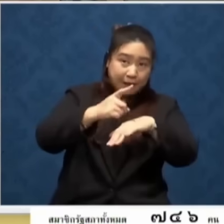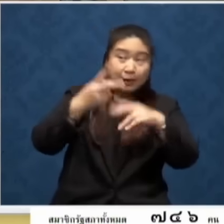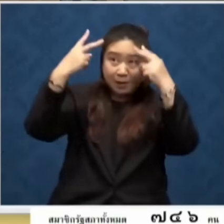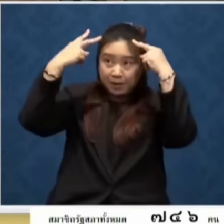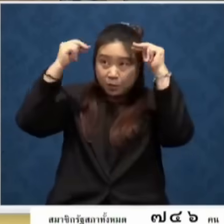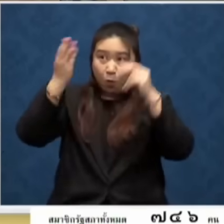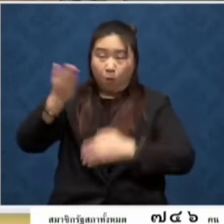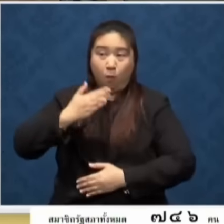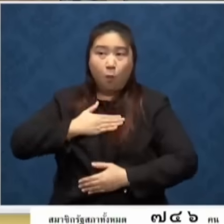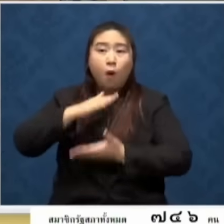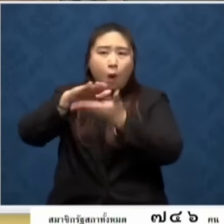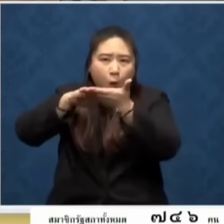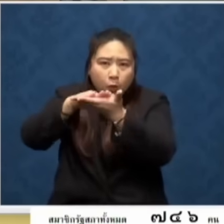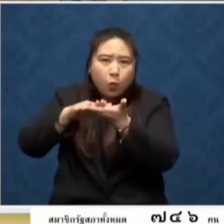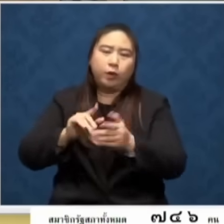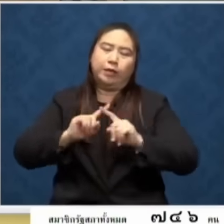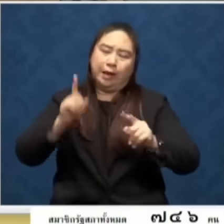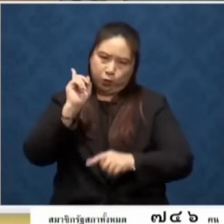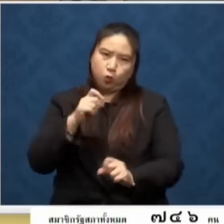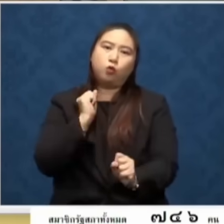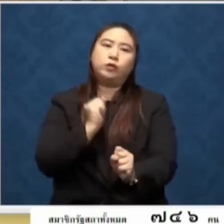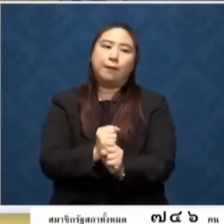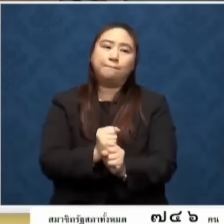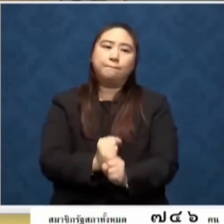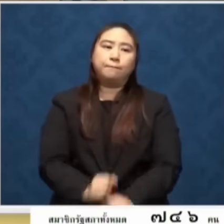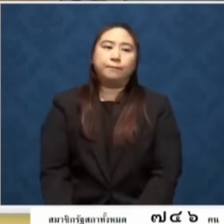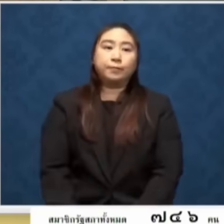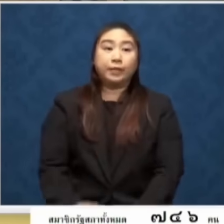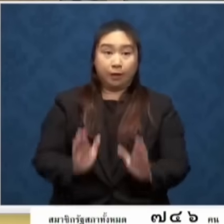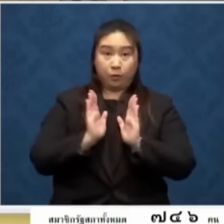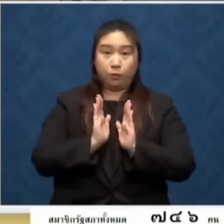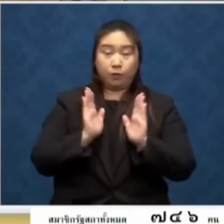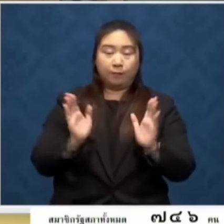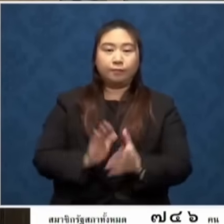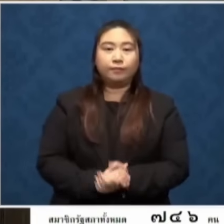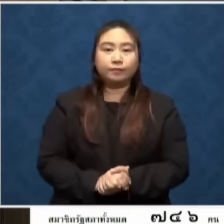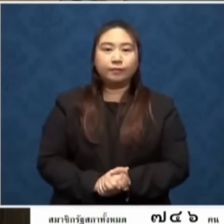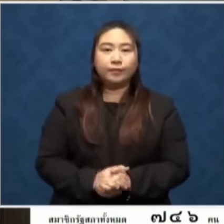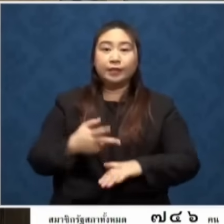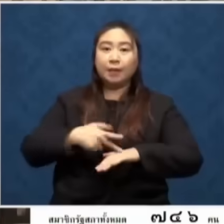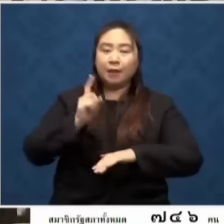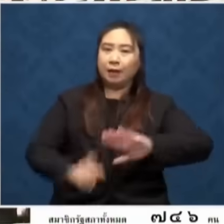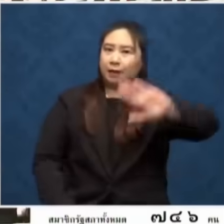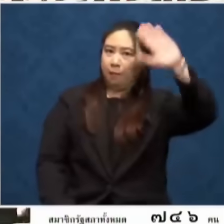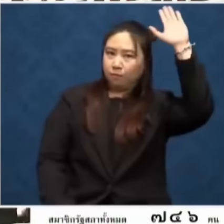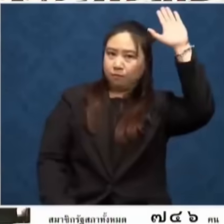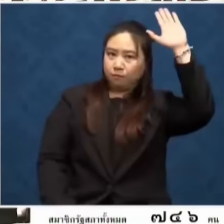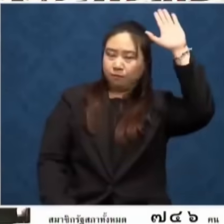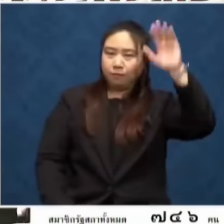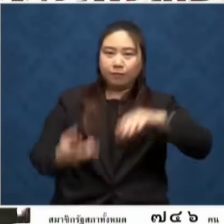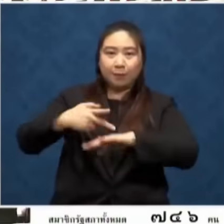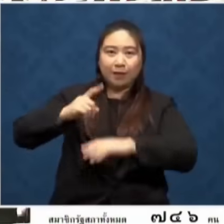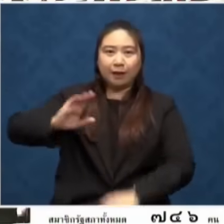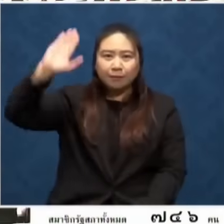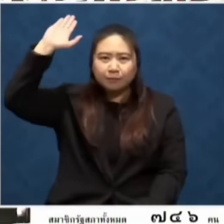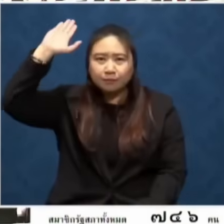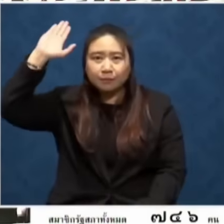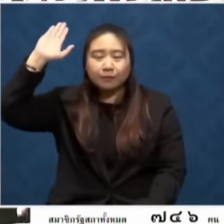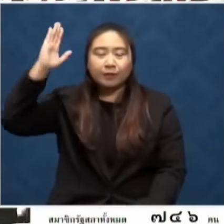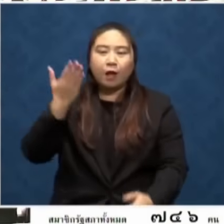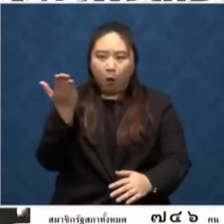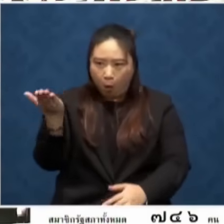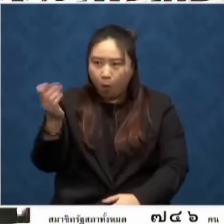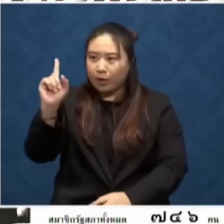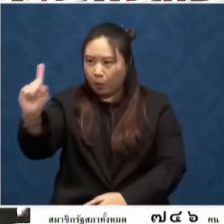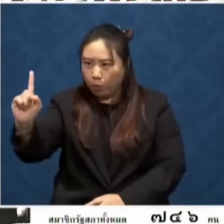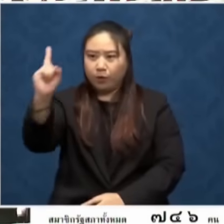ดหนึ่งแต่จำเป็นต้องทำครับท่านครับ ครับขอบคุณครับเดี๋ยวครับ ท่านประธานครับขออนุญาตประท้วงท่านประท้วงครับ ท่านประธานคะ ขอทีละท่านน